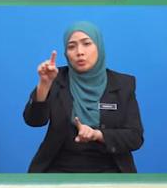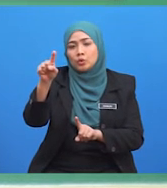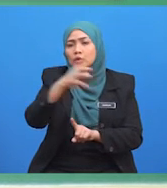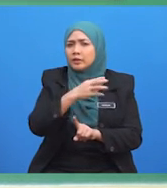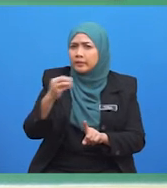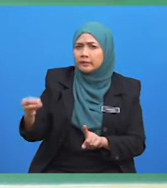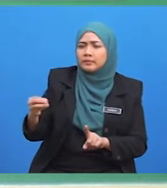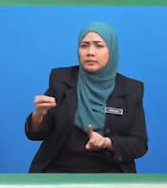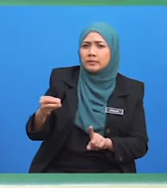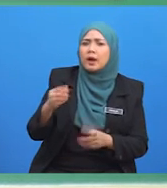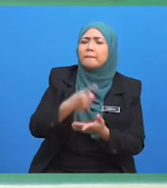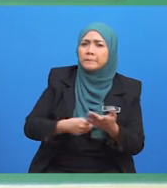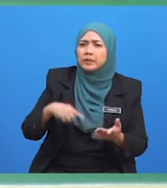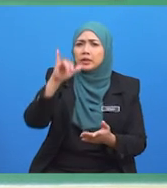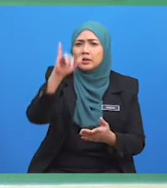berbuat demikian?